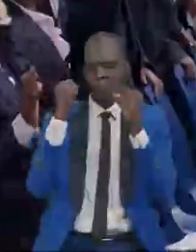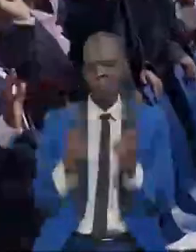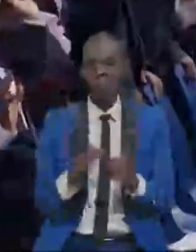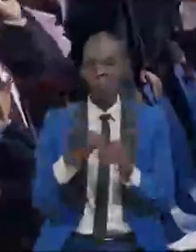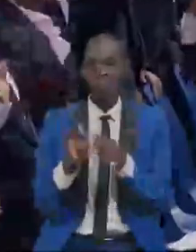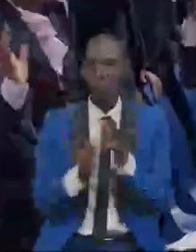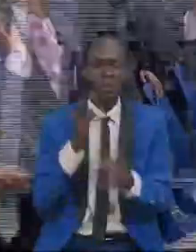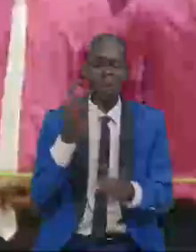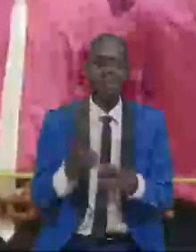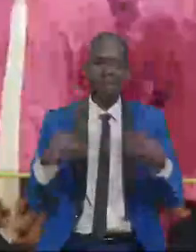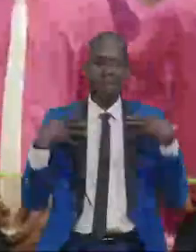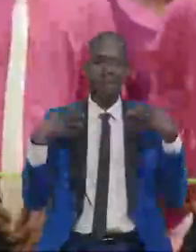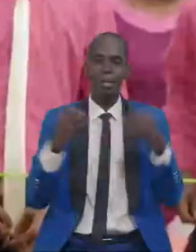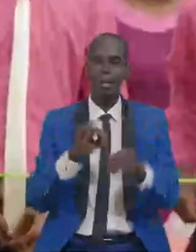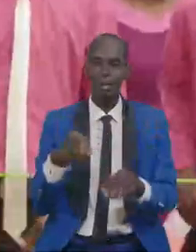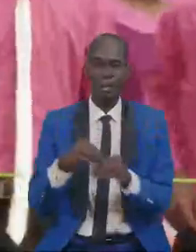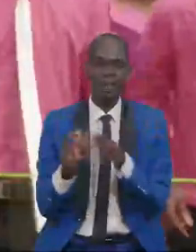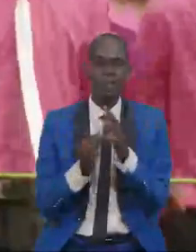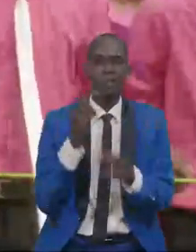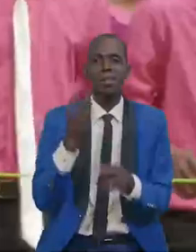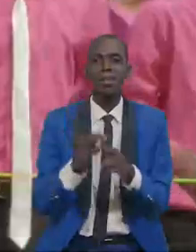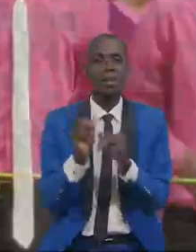puissance, guérison,